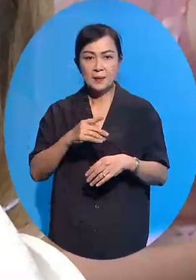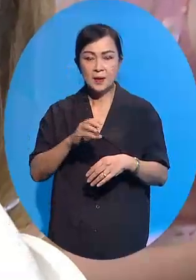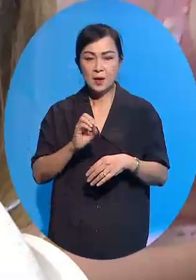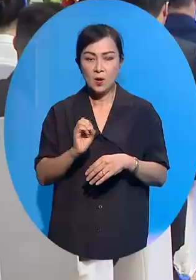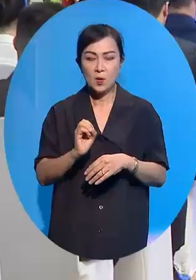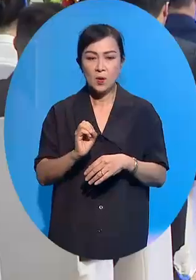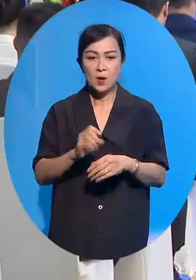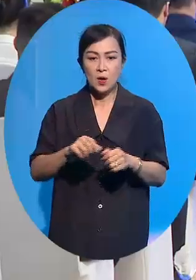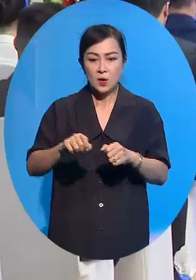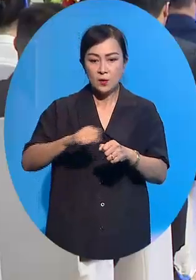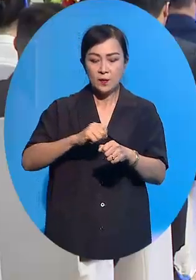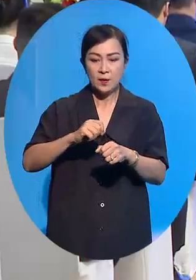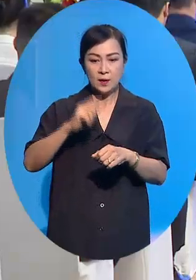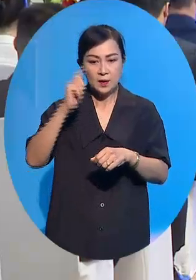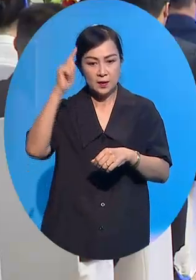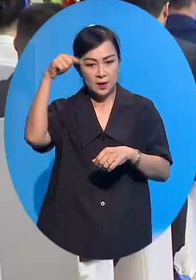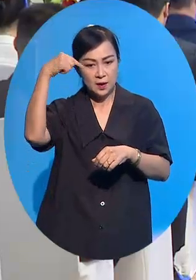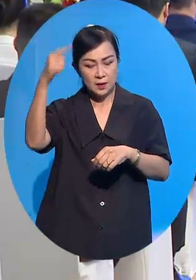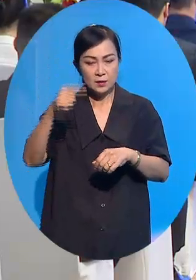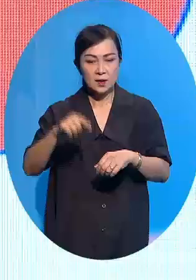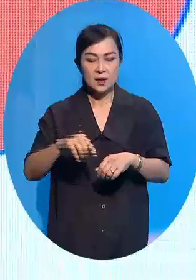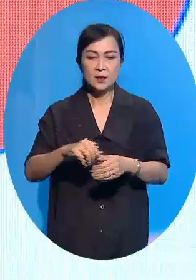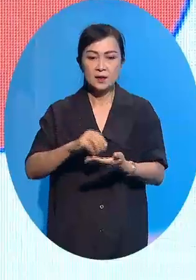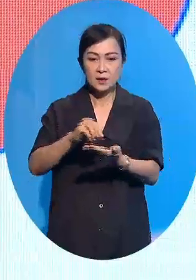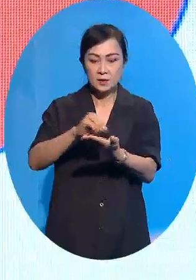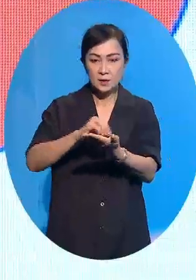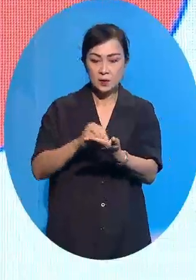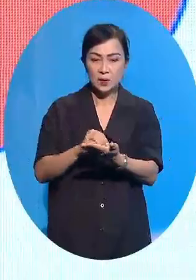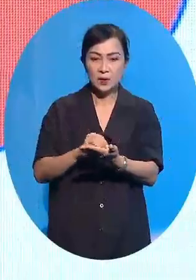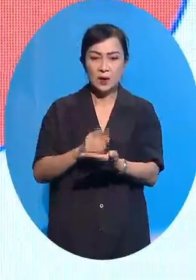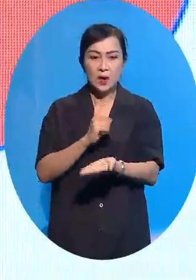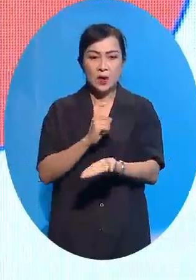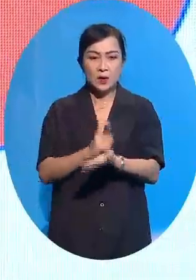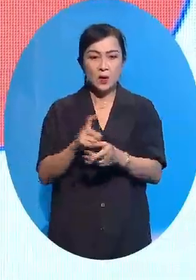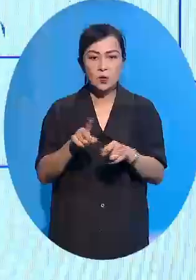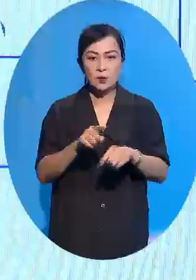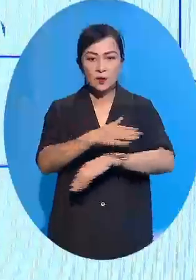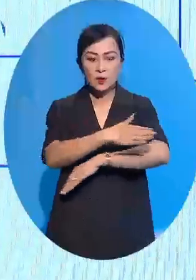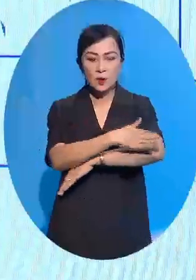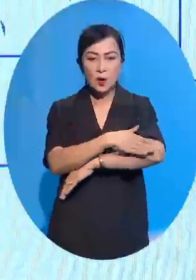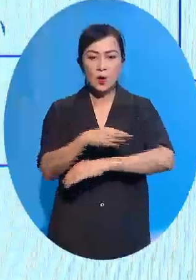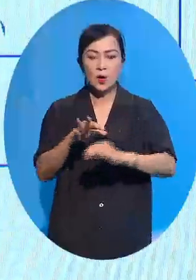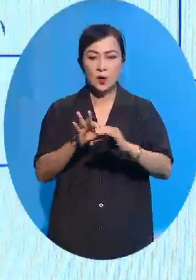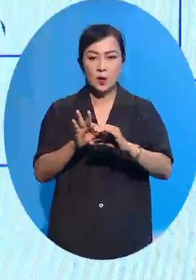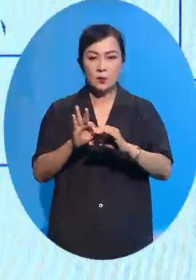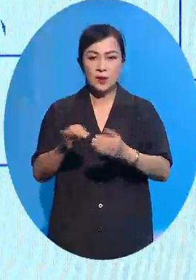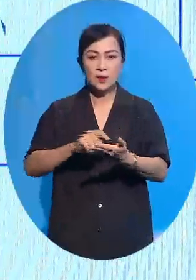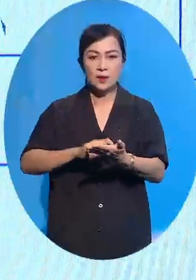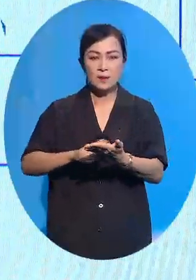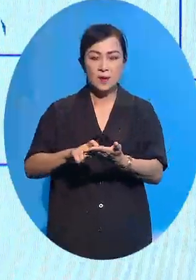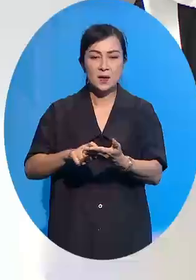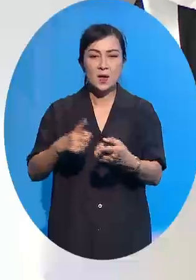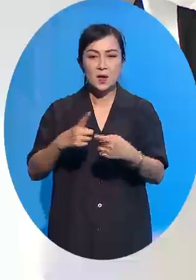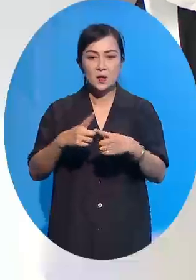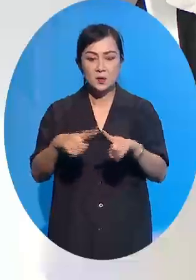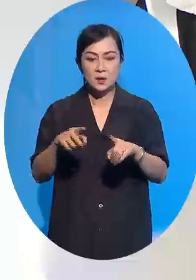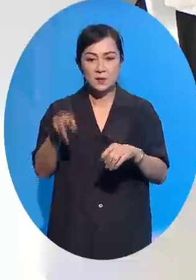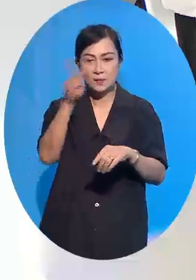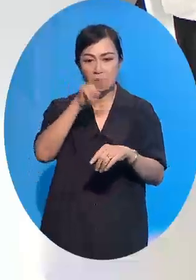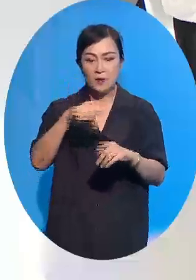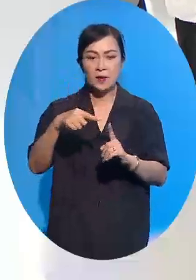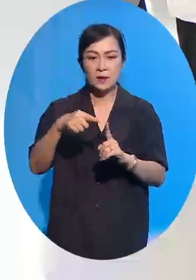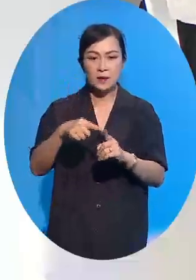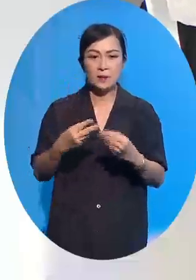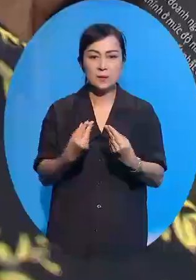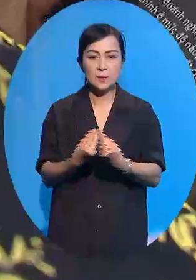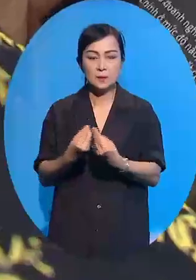phát hành cổ phiếu lần đầu tiên ra công chúng trên sàn chứng khoán. Với đầy đủ các dịch vụ hỗ trợ từ công ty chuyên nghiệp của Mỹ, doanh nghiệp Việt sẽ có cơ hội tiếp cận